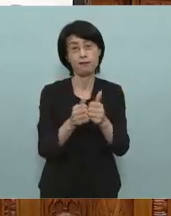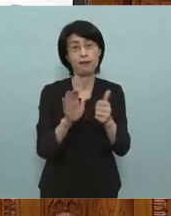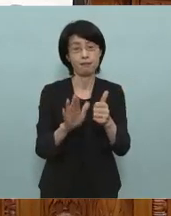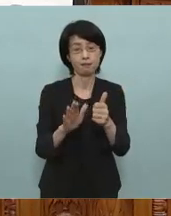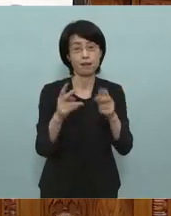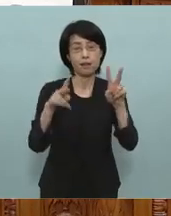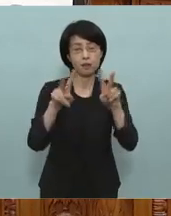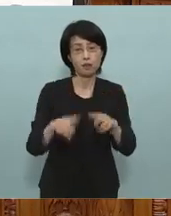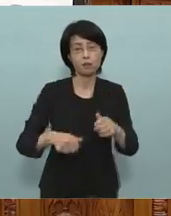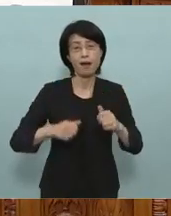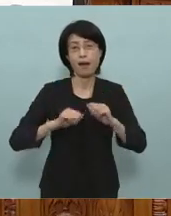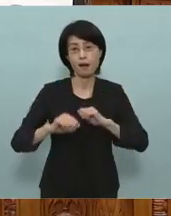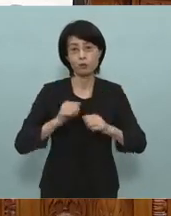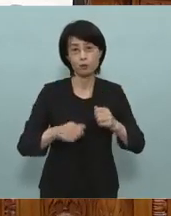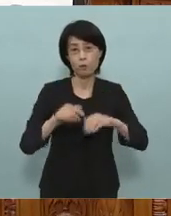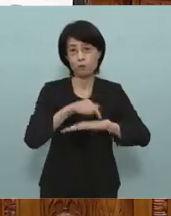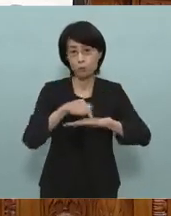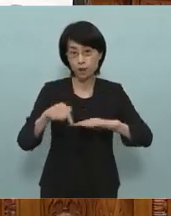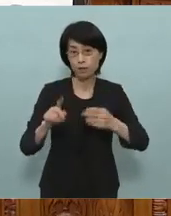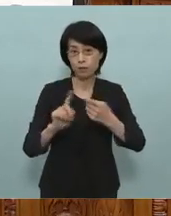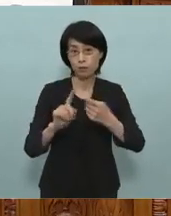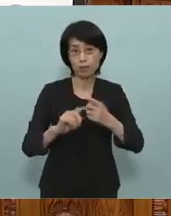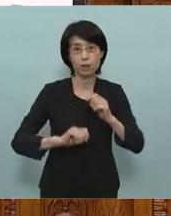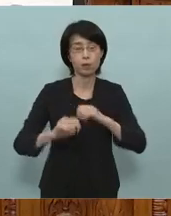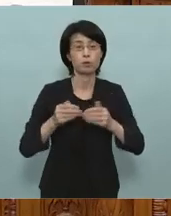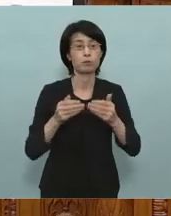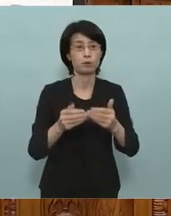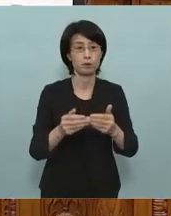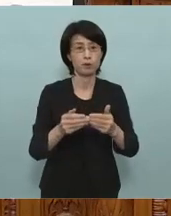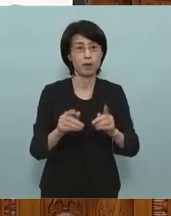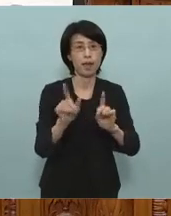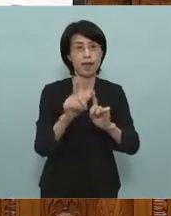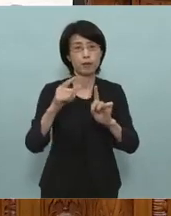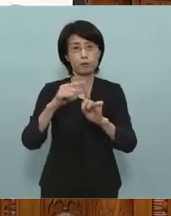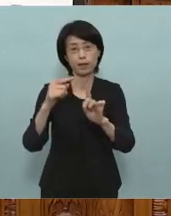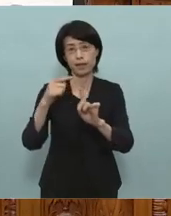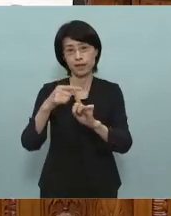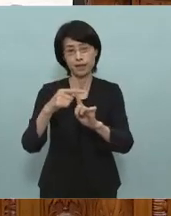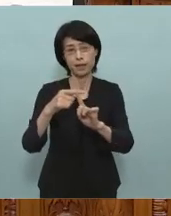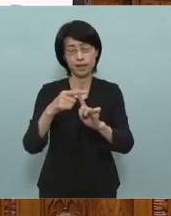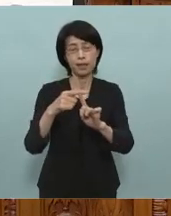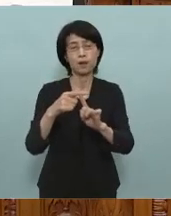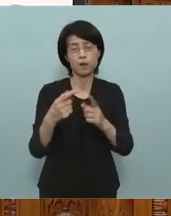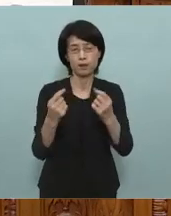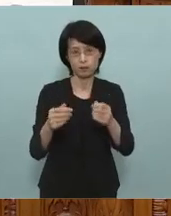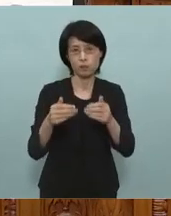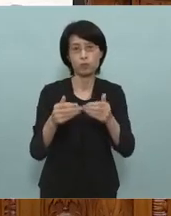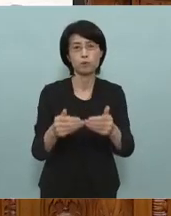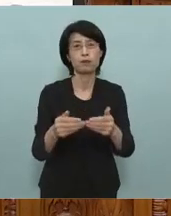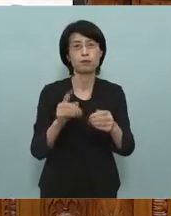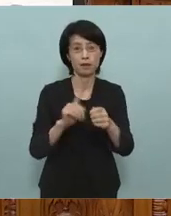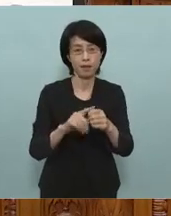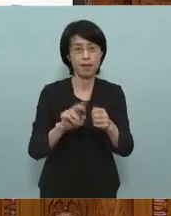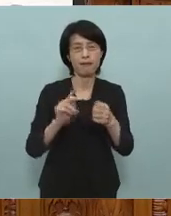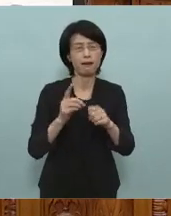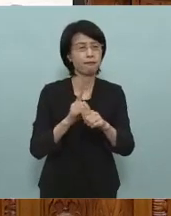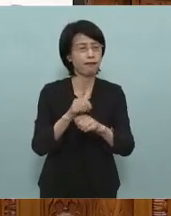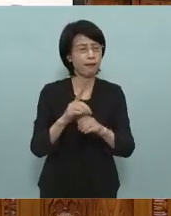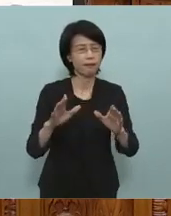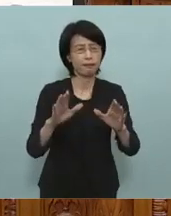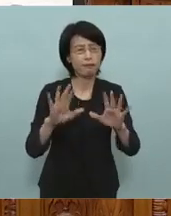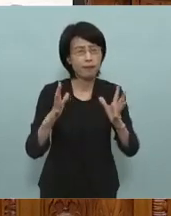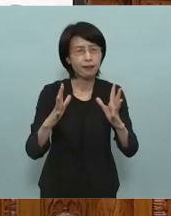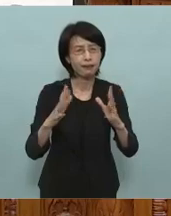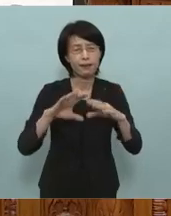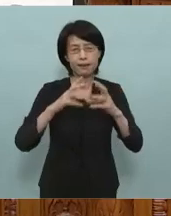アクションプランに沿って取り組みを進めNPT体制を維持強化することで核兵器のない世界に向け